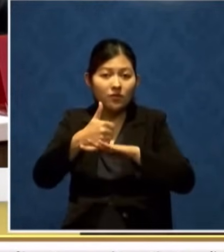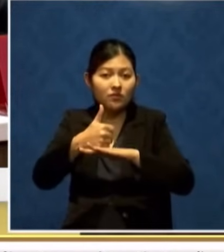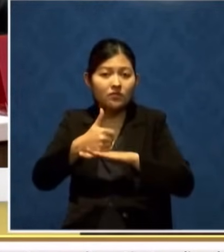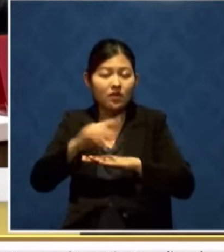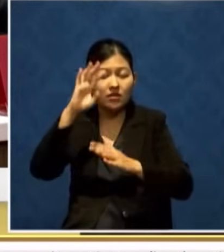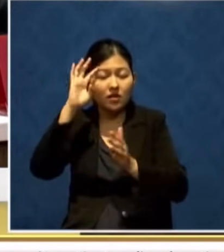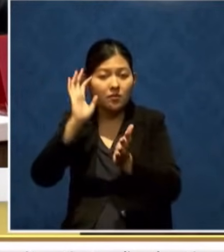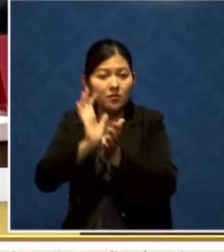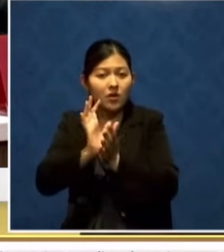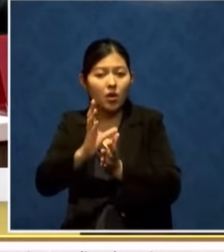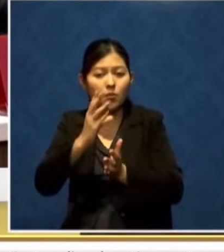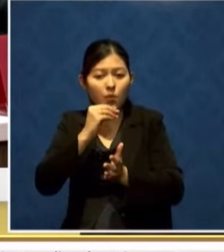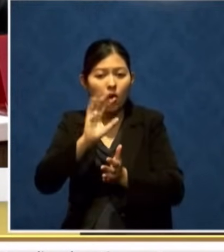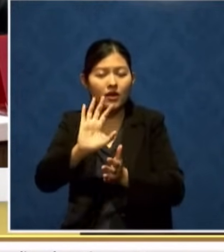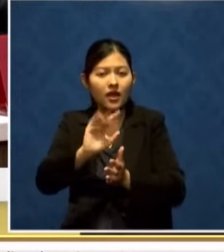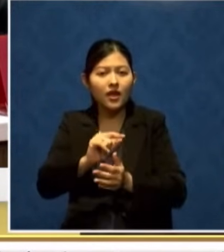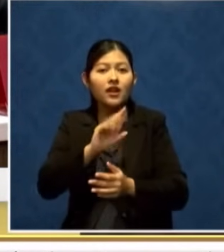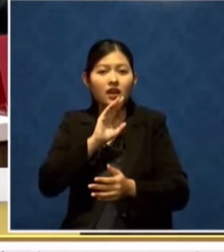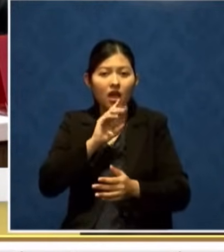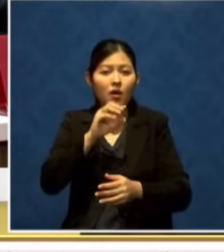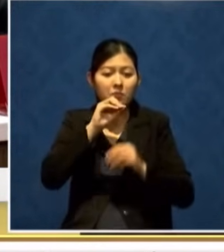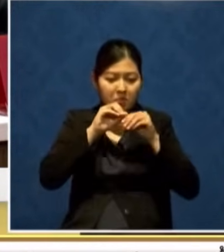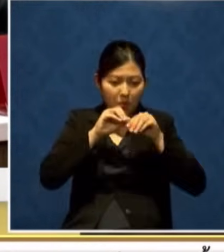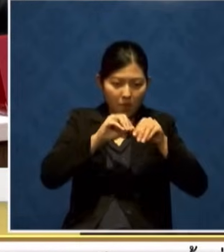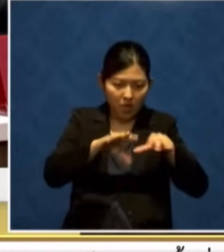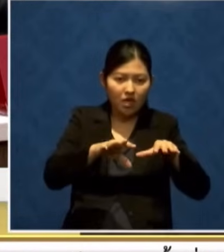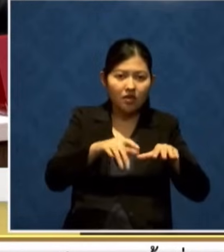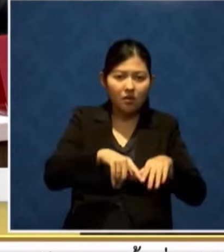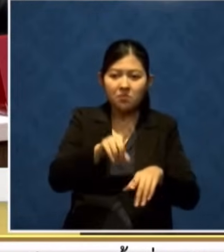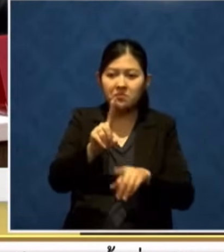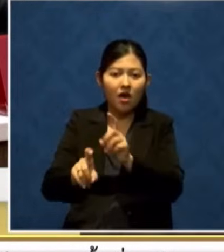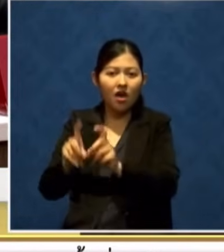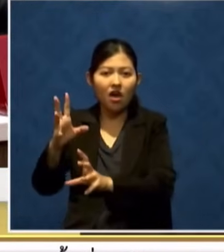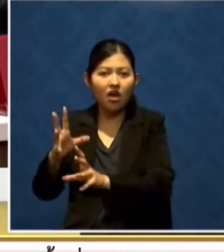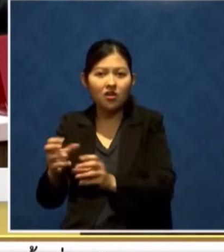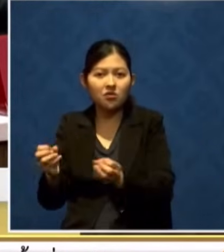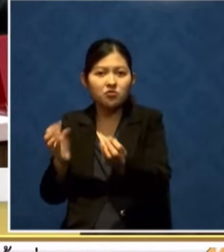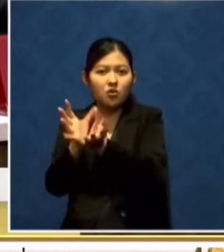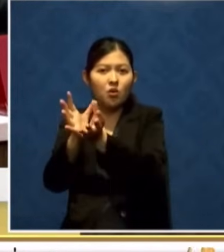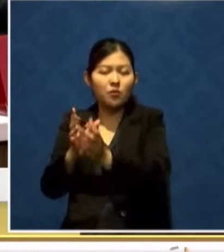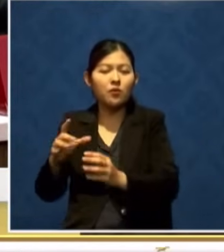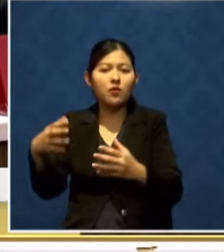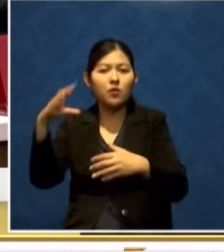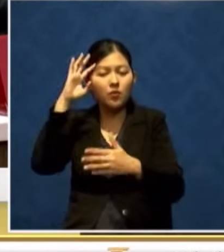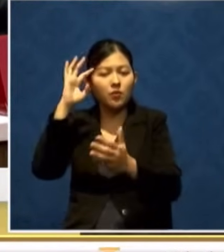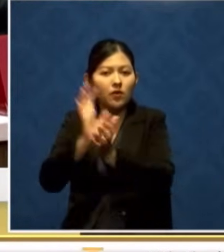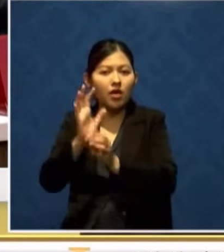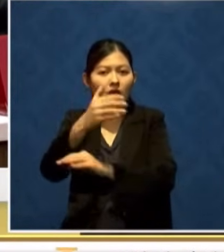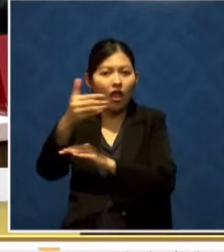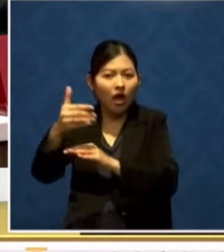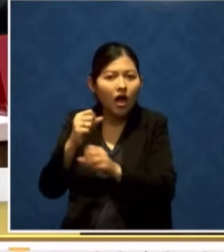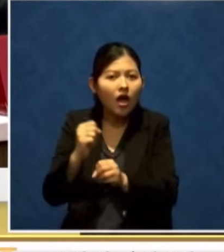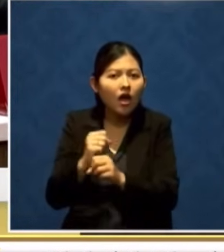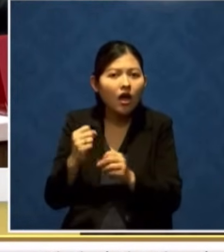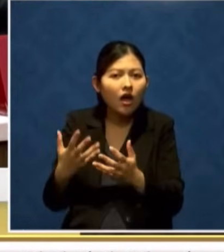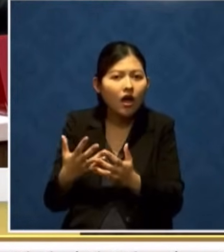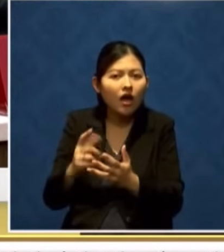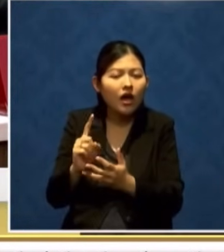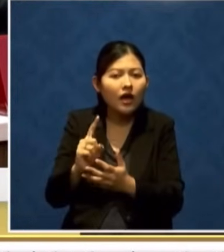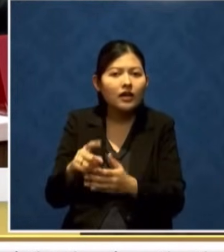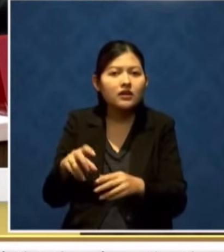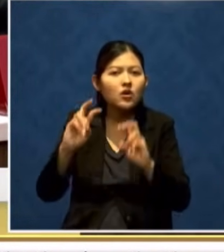พูดว่าถ้าเปิดเผยข้อมูลแล้วจะตายกันหมดในสำนักงานตำรวจแห่งชาติคือเรื่องอะไร